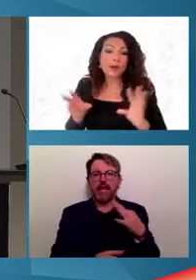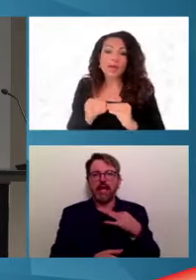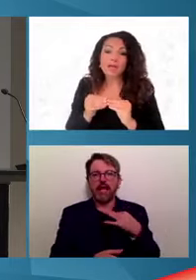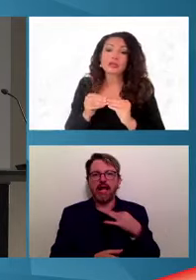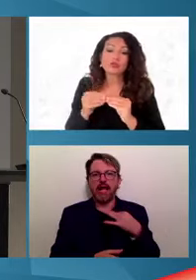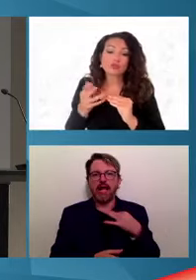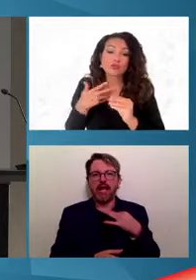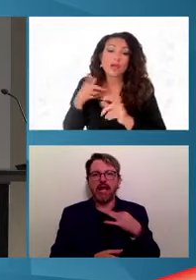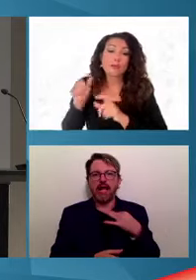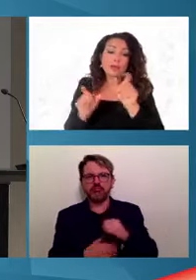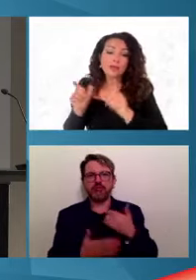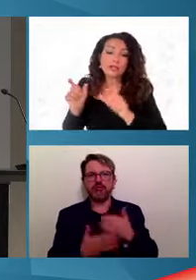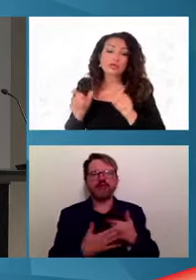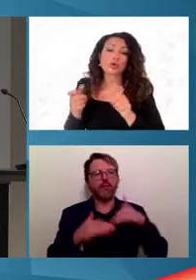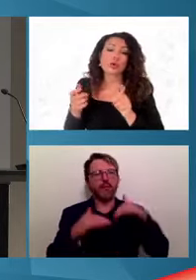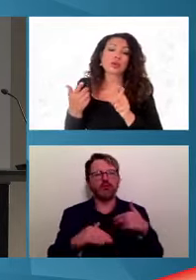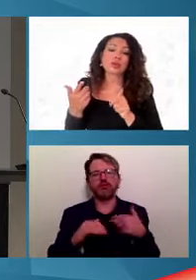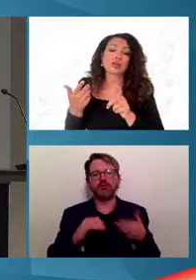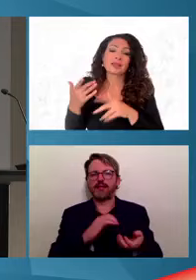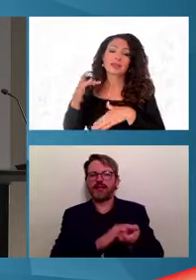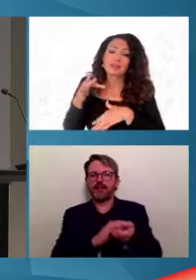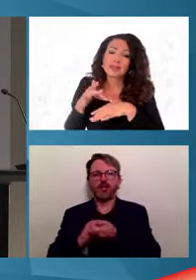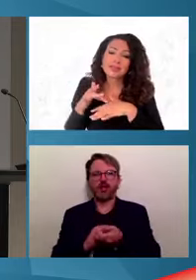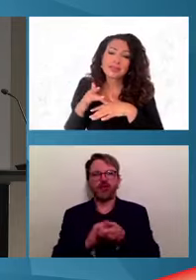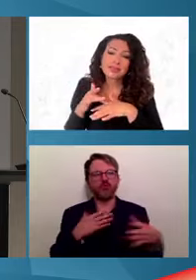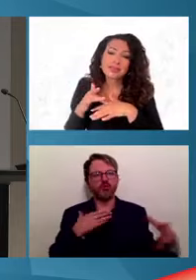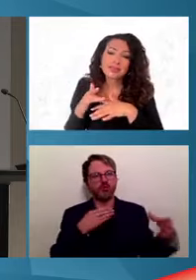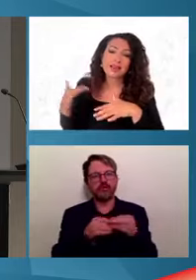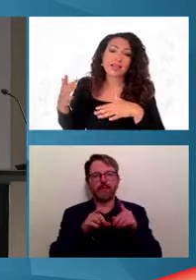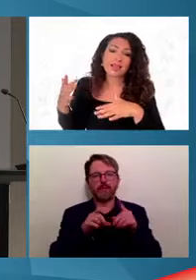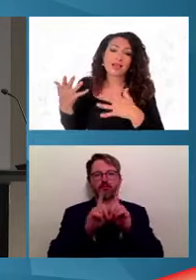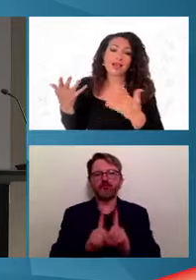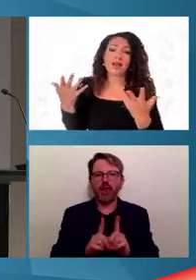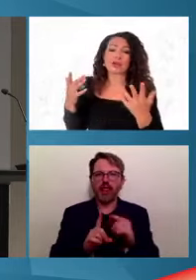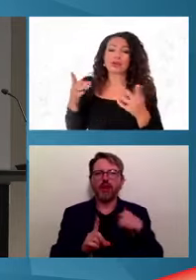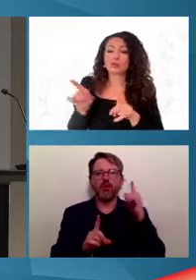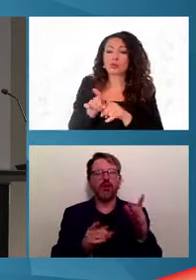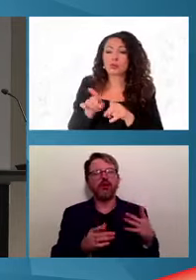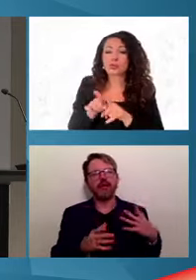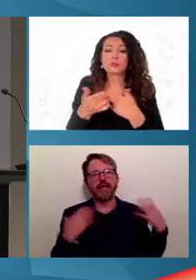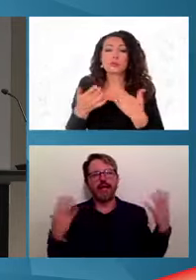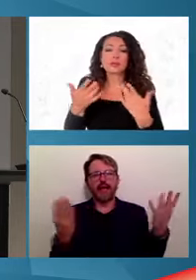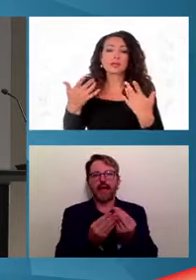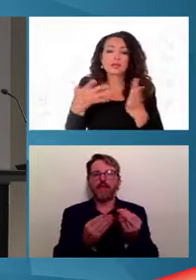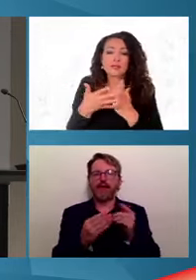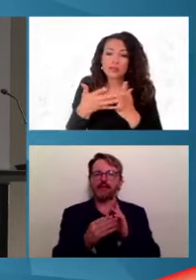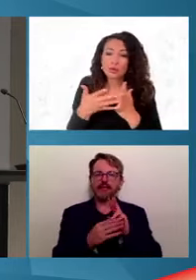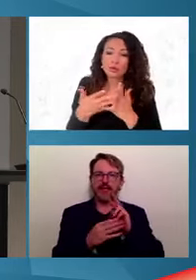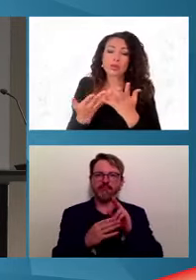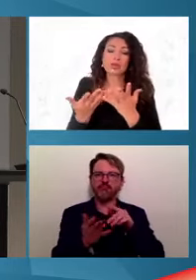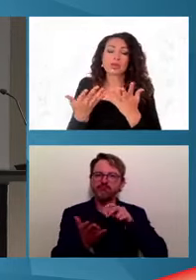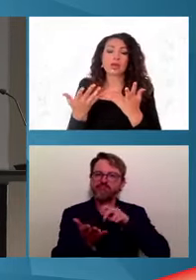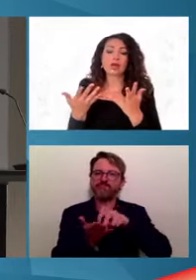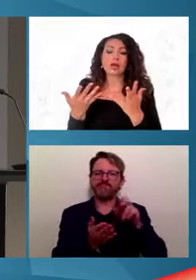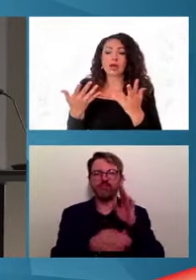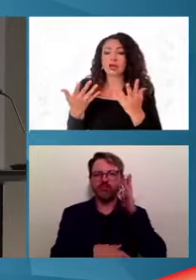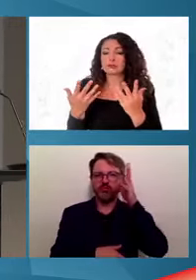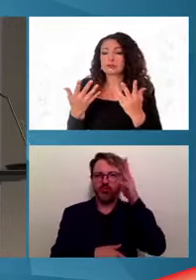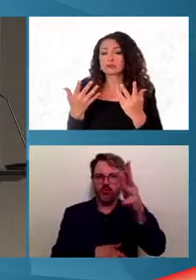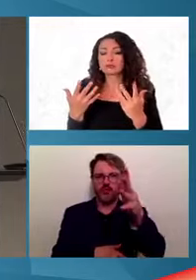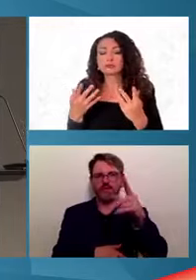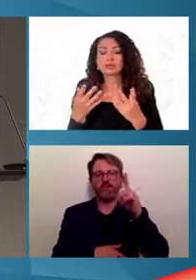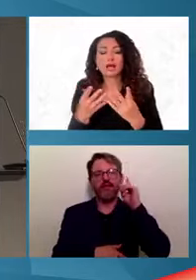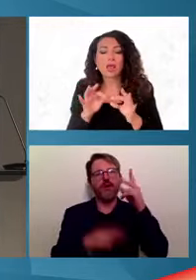müssen zusammenstehen und gemeinsam nach vorne gehen, wie Landeshauptmann schon gesagt hat. Ein wichtiger Punkt war das Gesetz zur